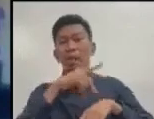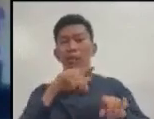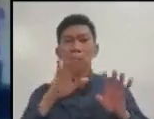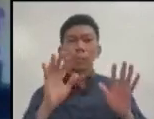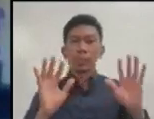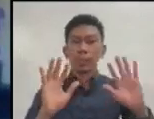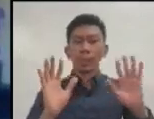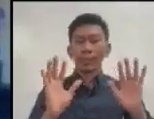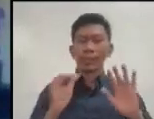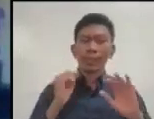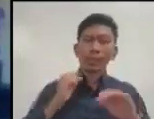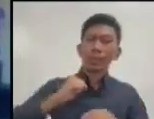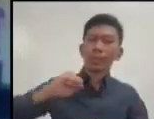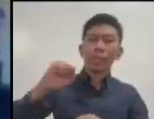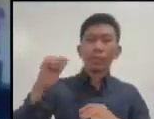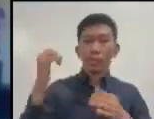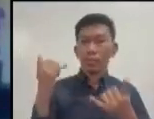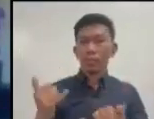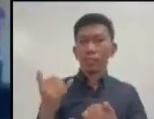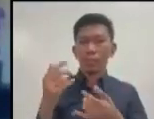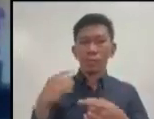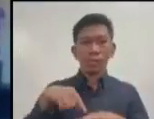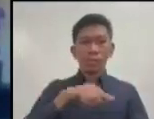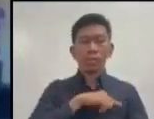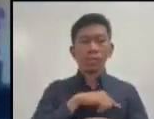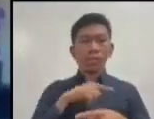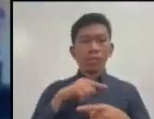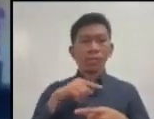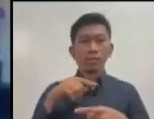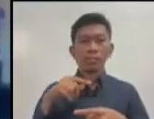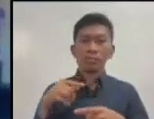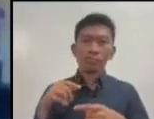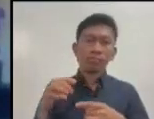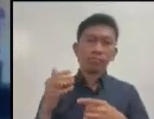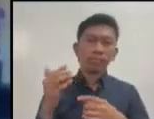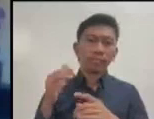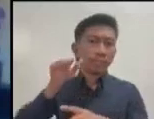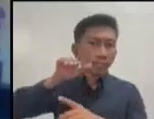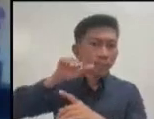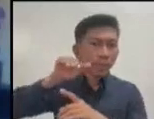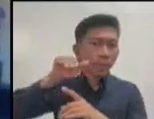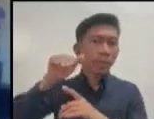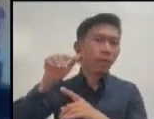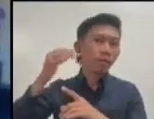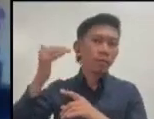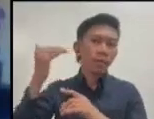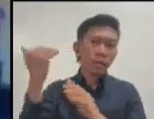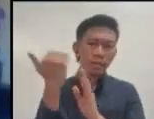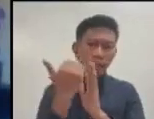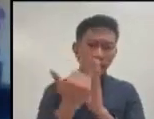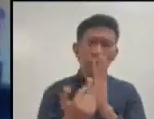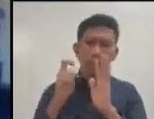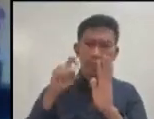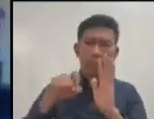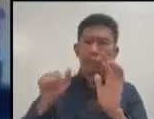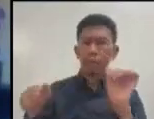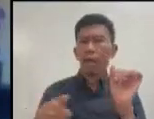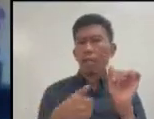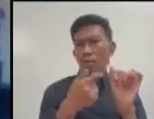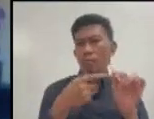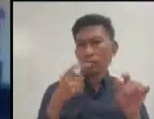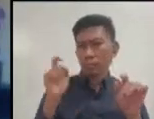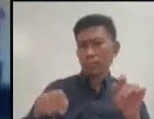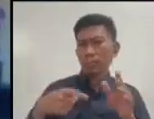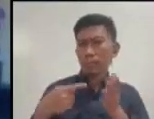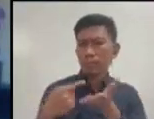at talagang iginiit natin yung mga ilang mga provision na mahalaga pong maisama at mapag-usapan ng iba pang mga